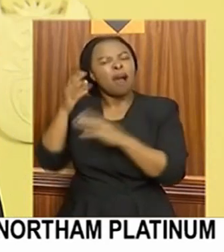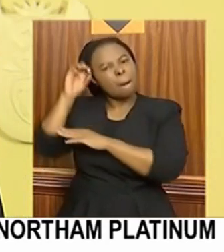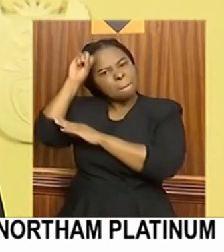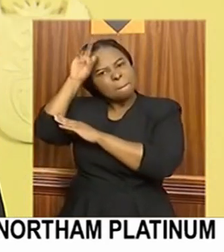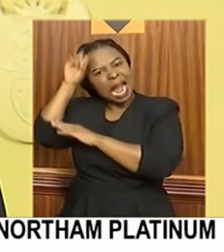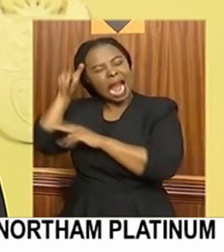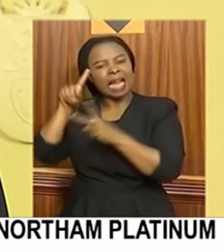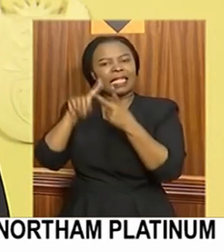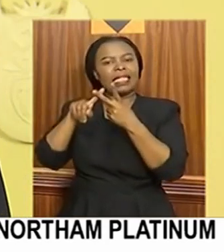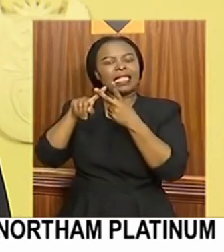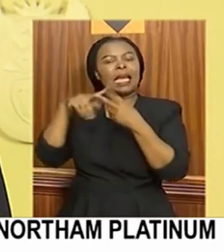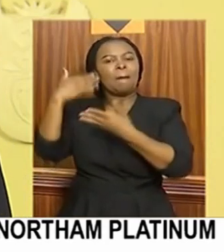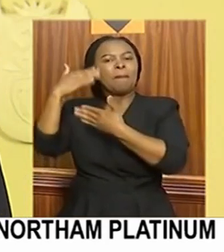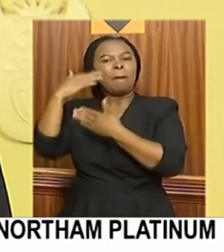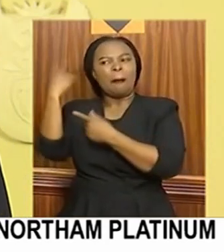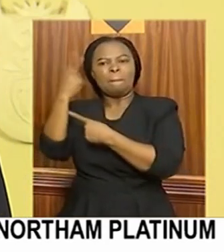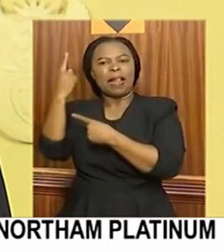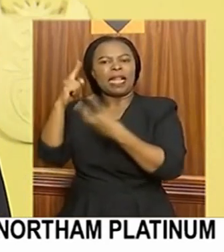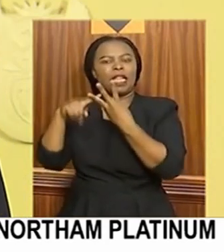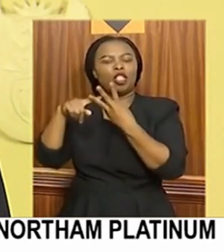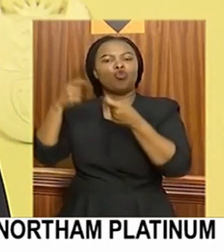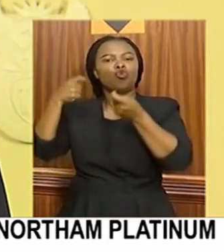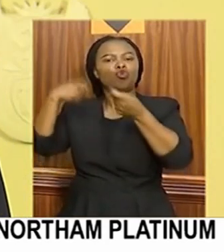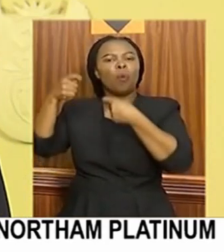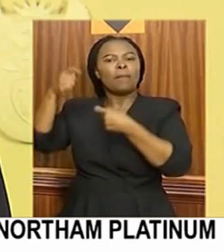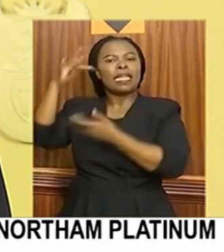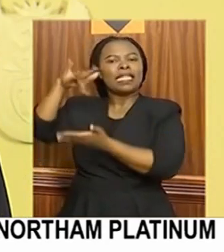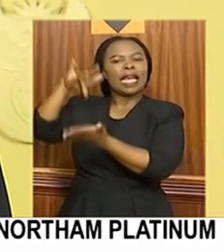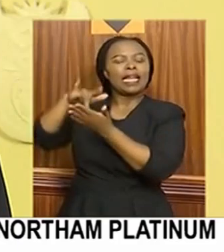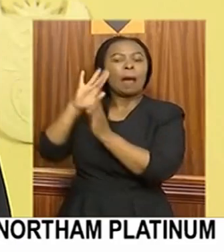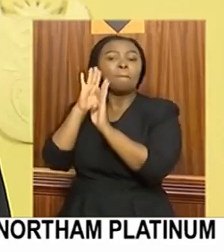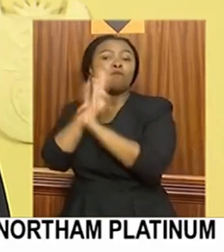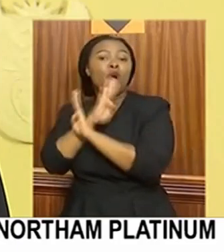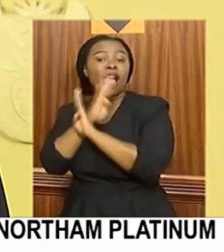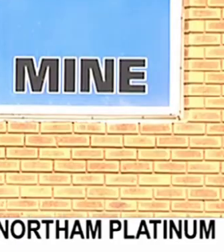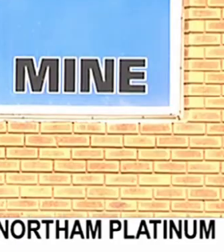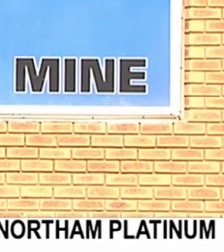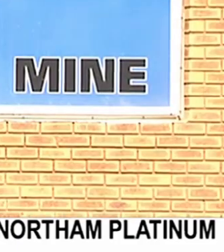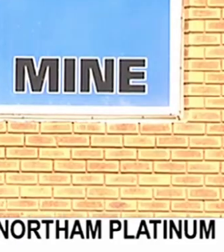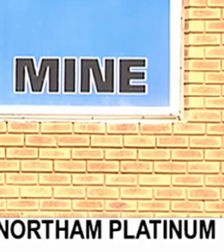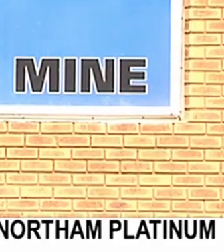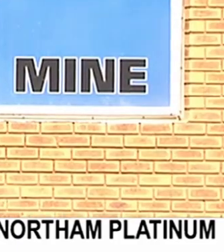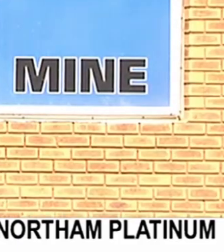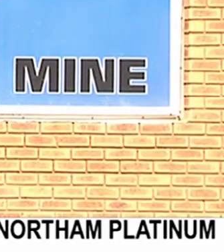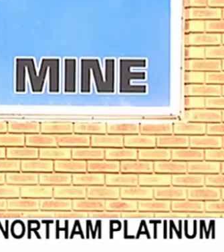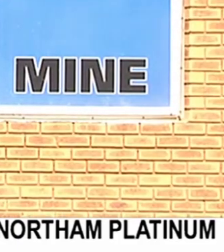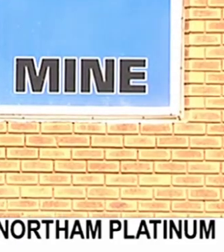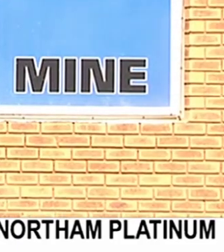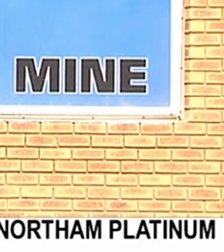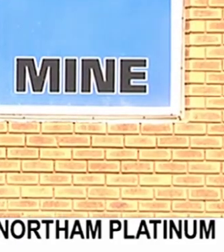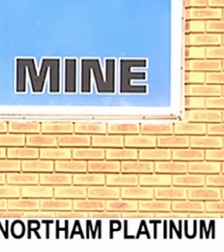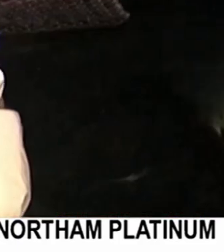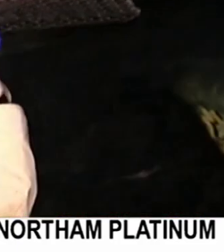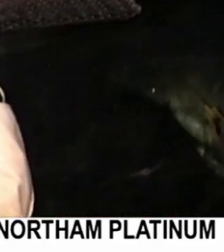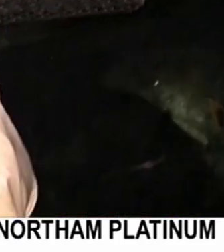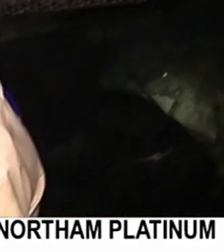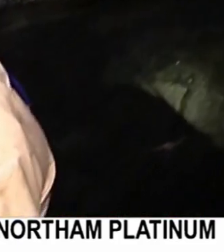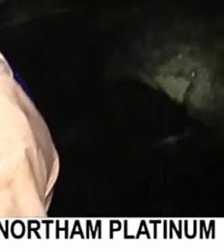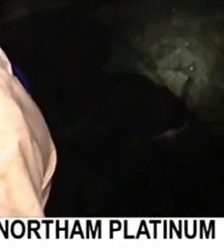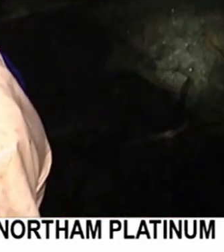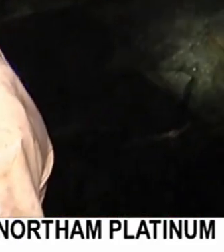paper mills, shopping centers and other private entities that have surplus power. Imayini Northern Platinum kuleli sonto